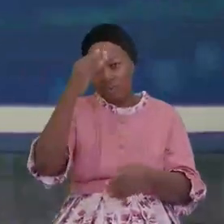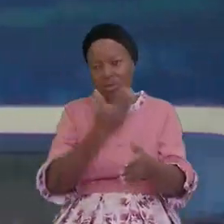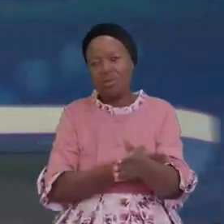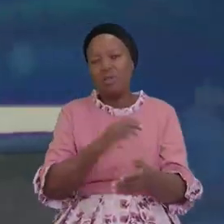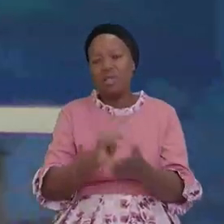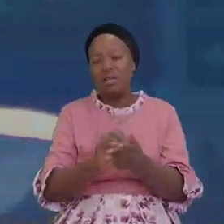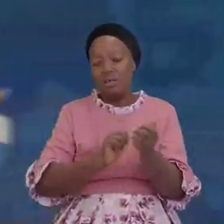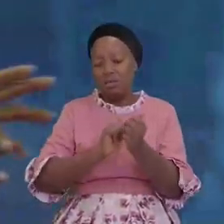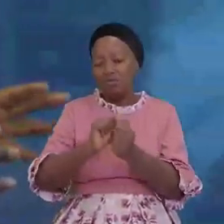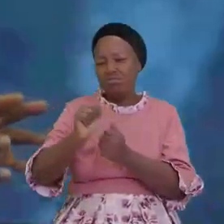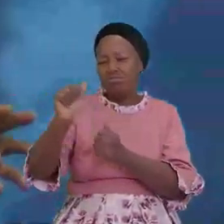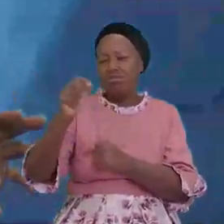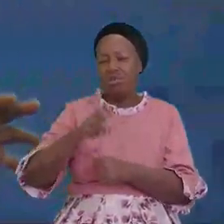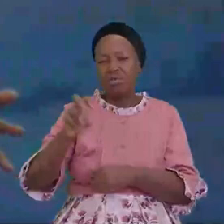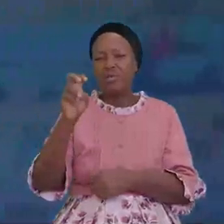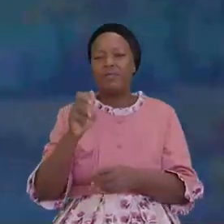éloigné du Seigneur.